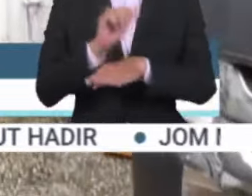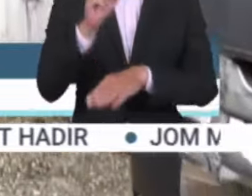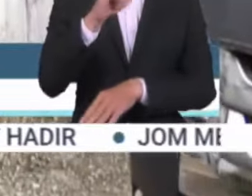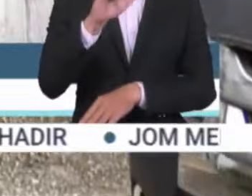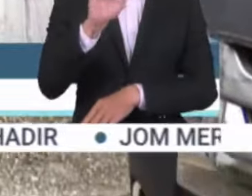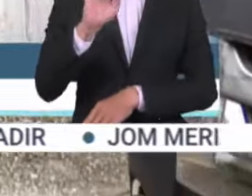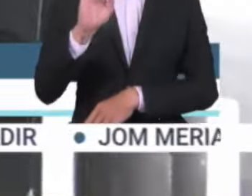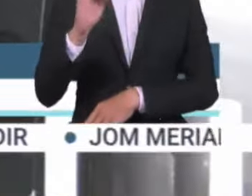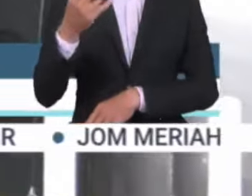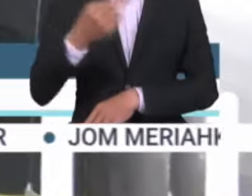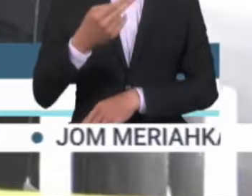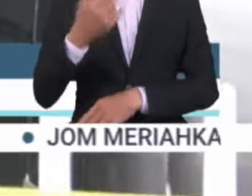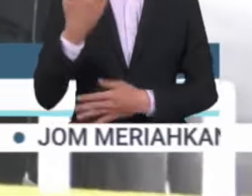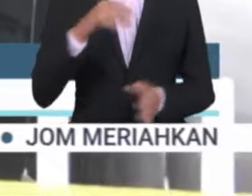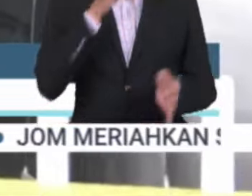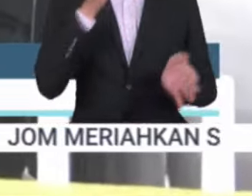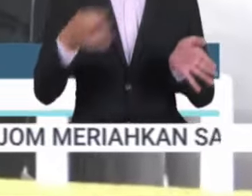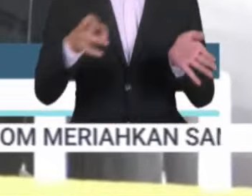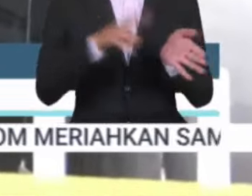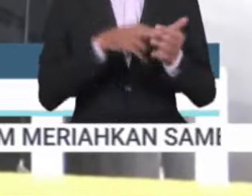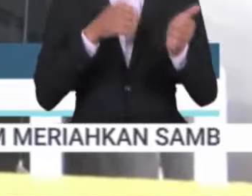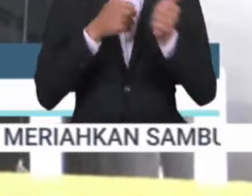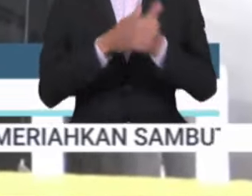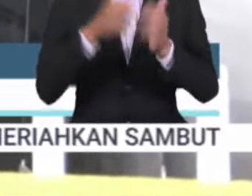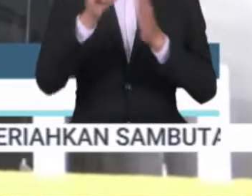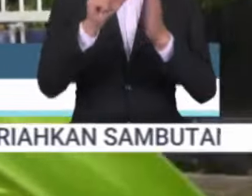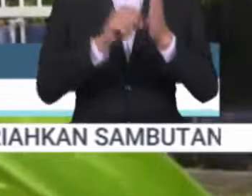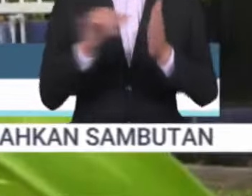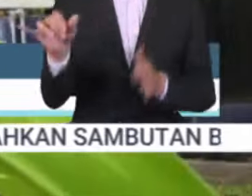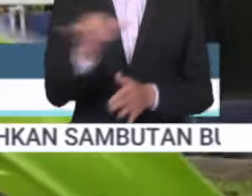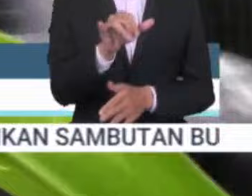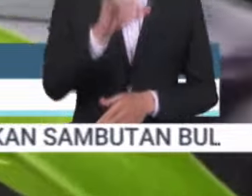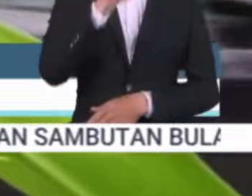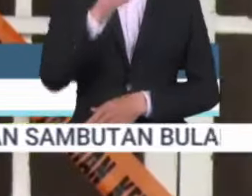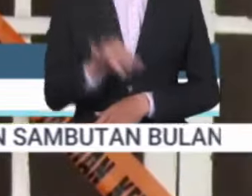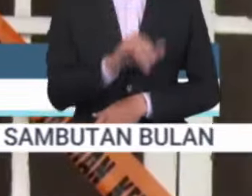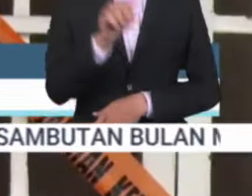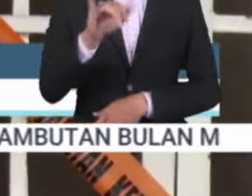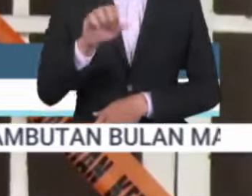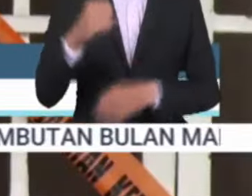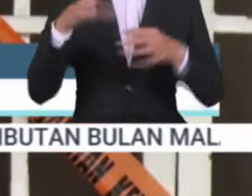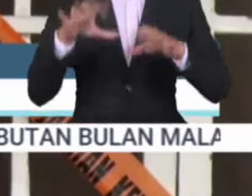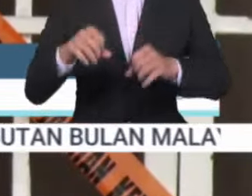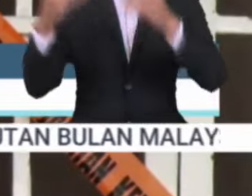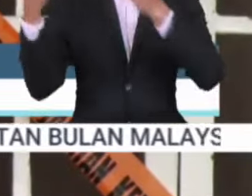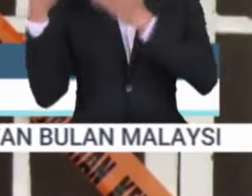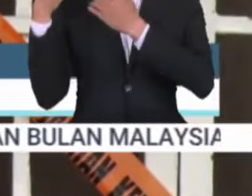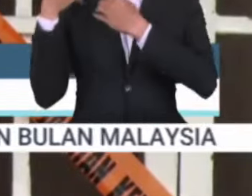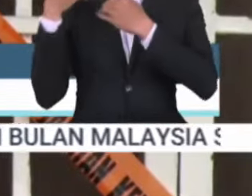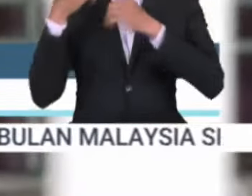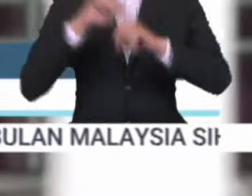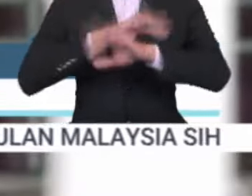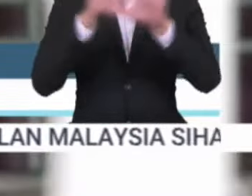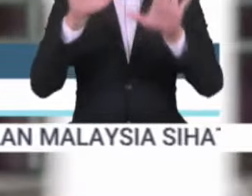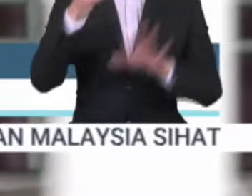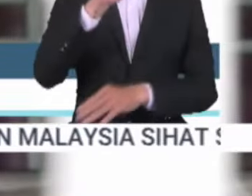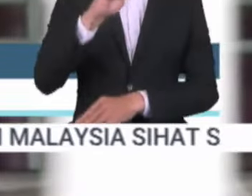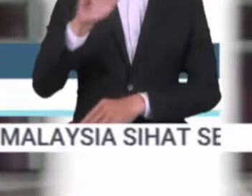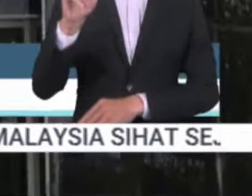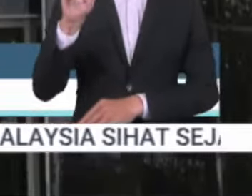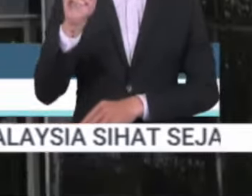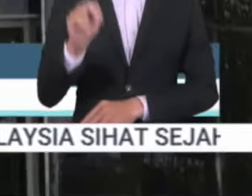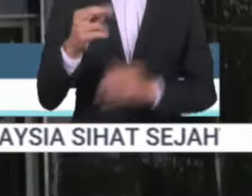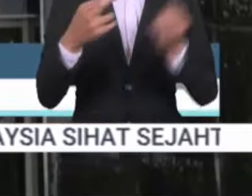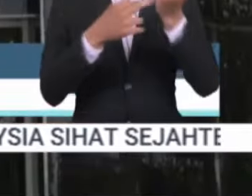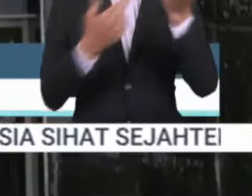GISBH diisytiharkan tidak berdaftar mengikut enakmen sama. JAIS turut mengambil alih pengurusan Masjid Cahaya Iman Bandar Country Home